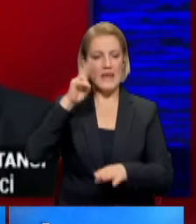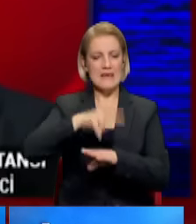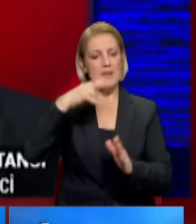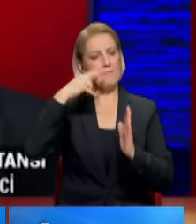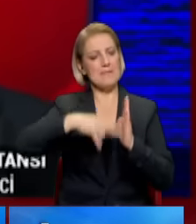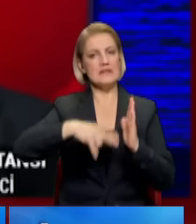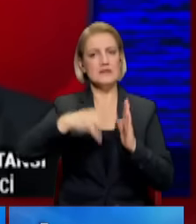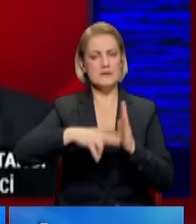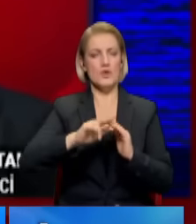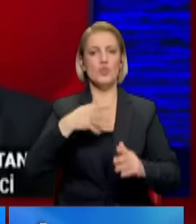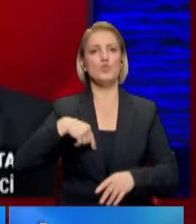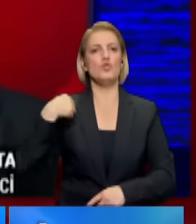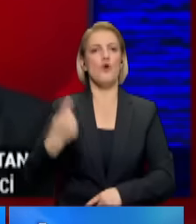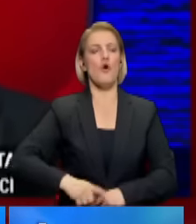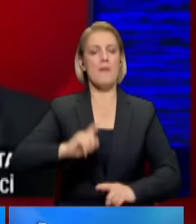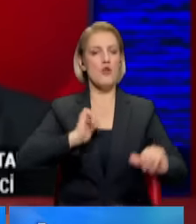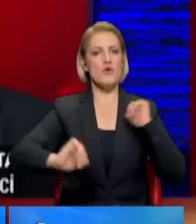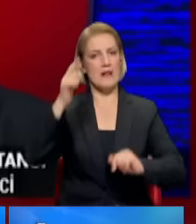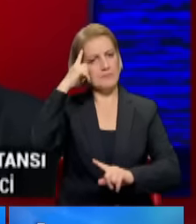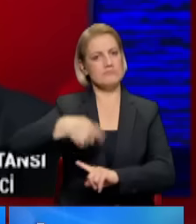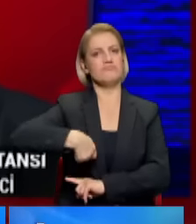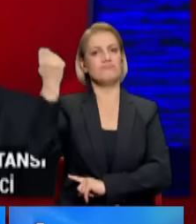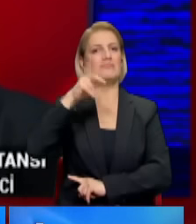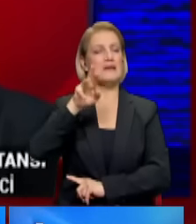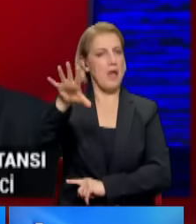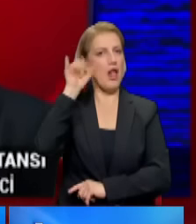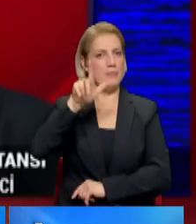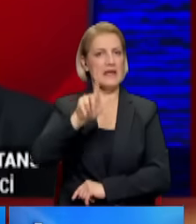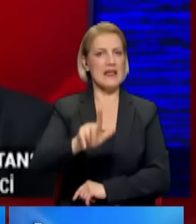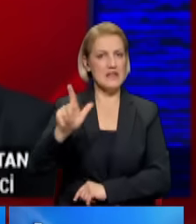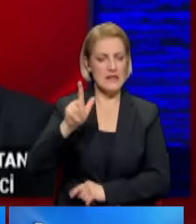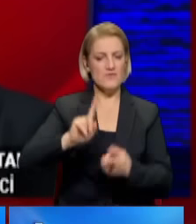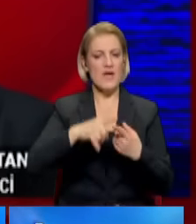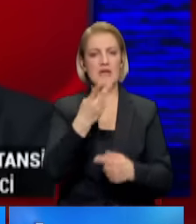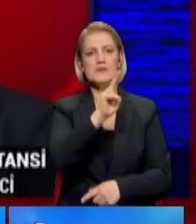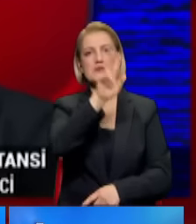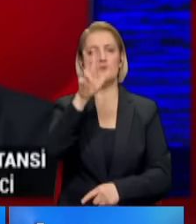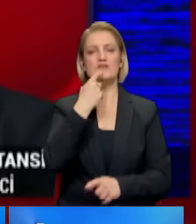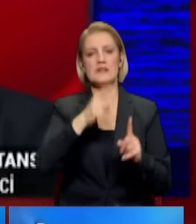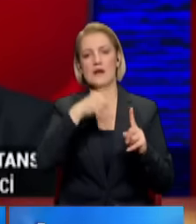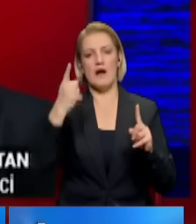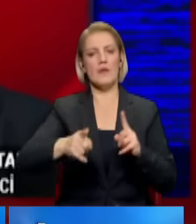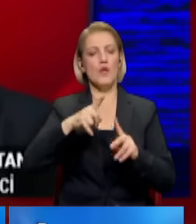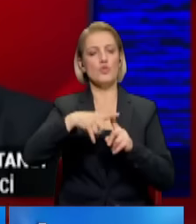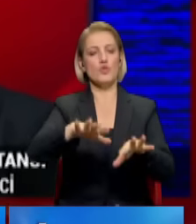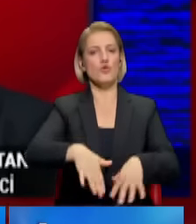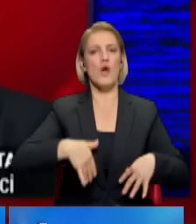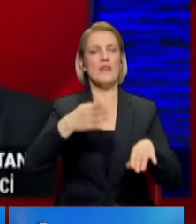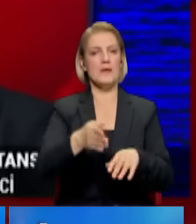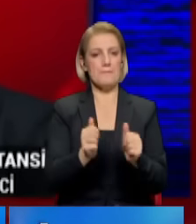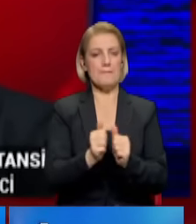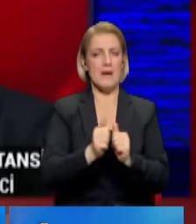metninin normal üniversitelerde kep atma töreni gibi algılanması gerektiğini ve 2023'e kadar törenin bir parçası